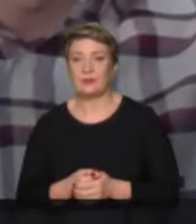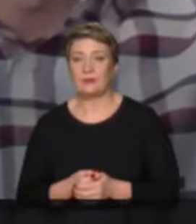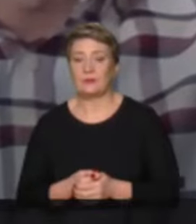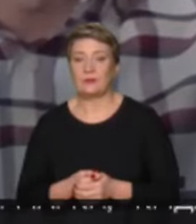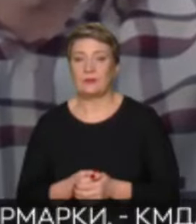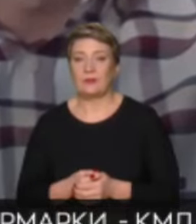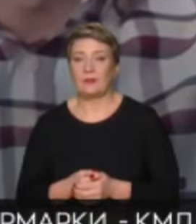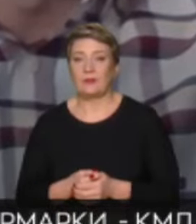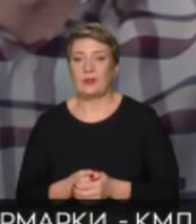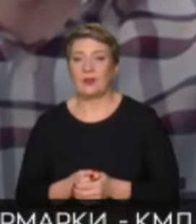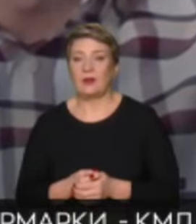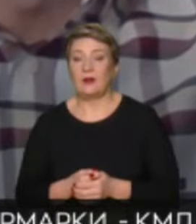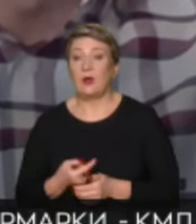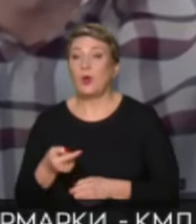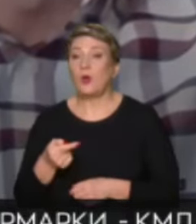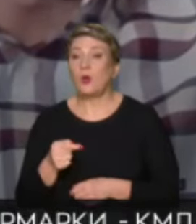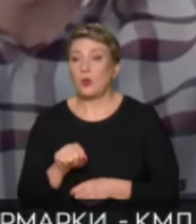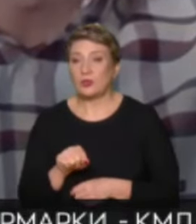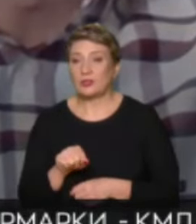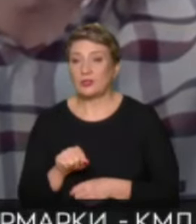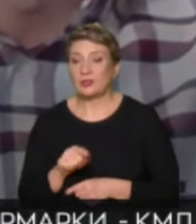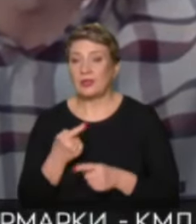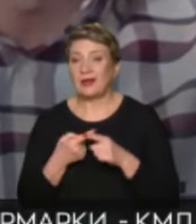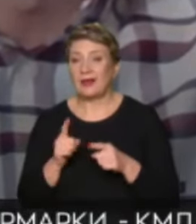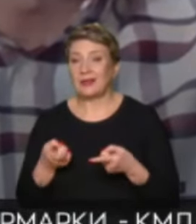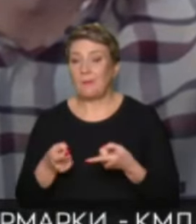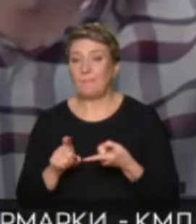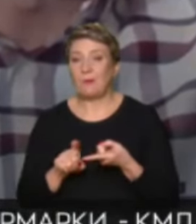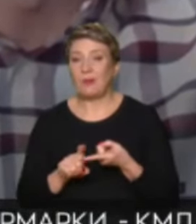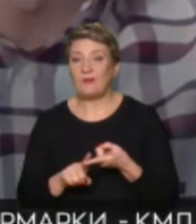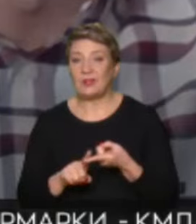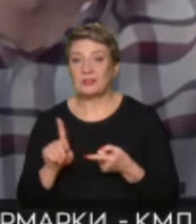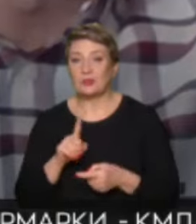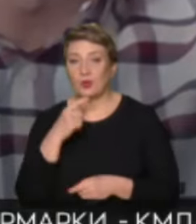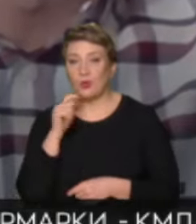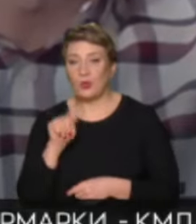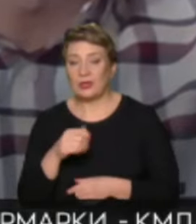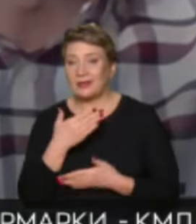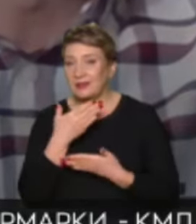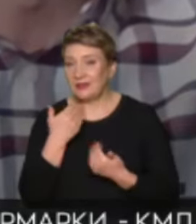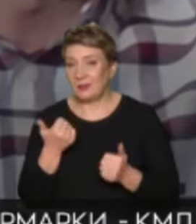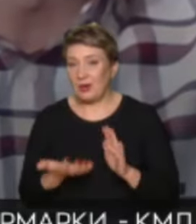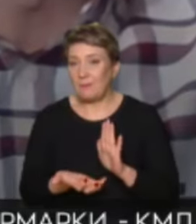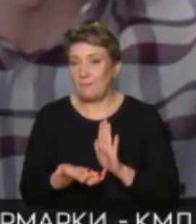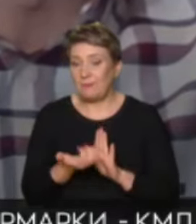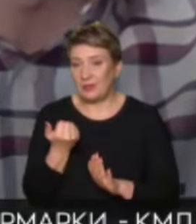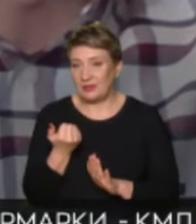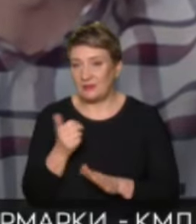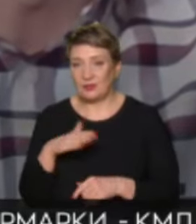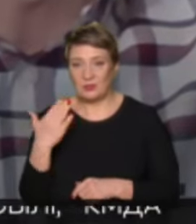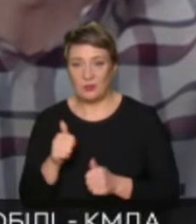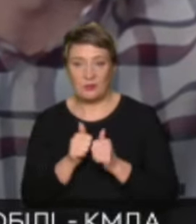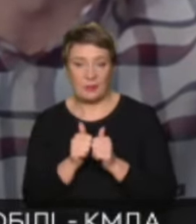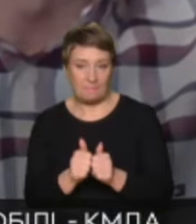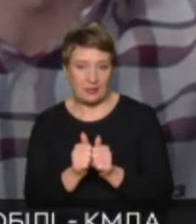Отже, це пов'язано з тим, що ми не маємо достатньої підтримки з боку наших партнерів?